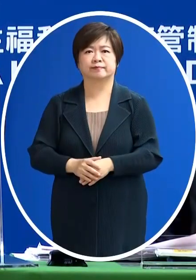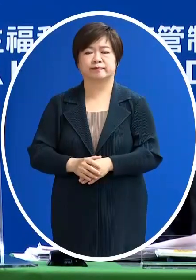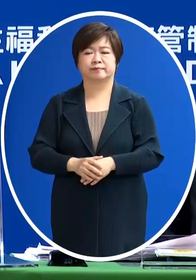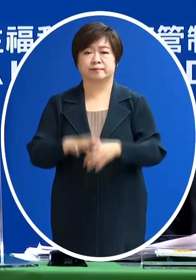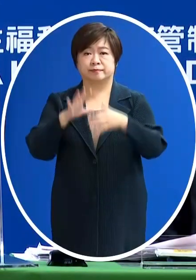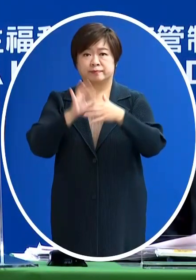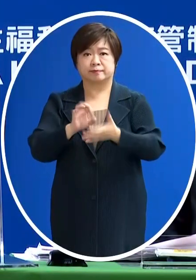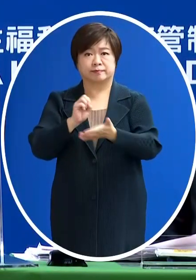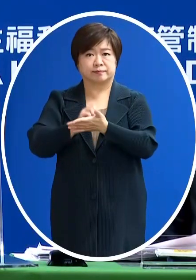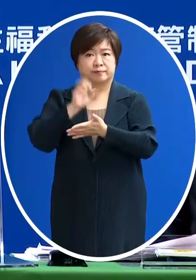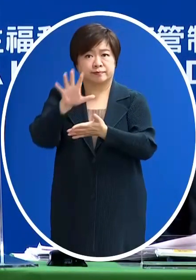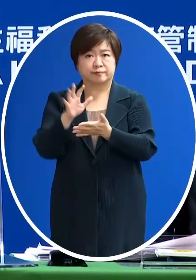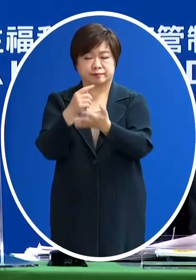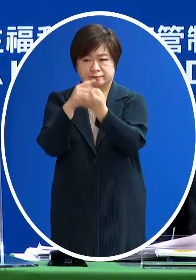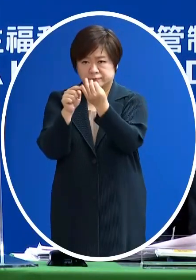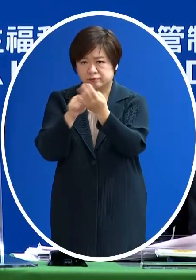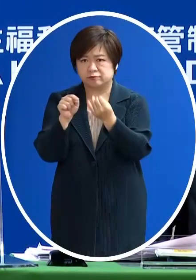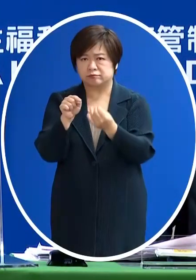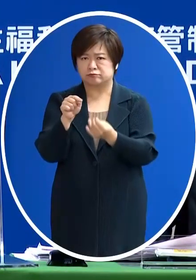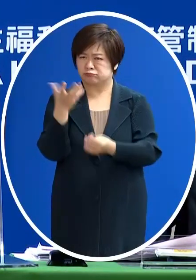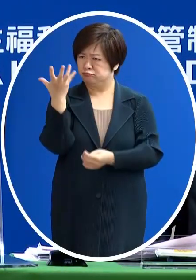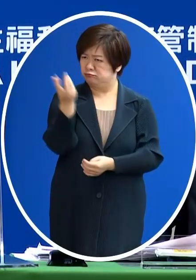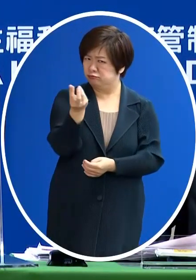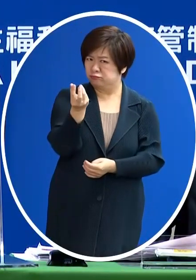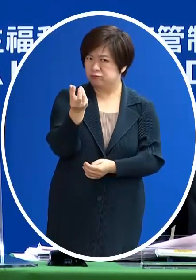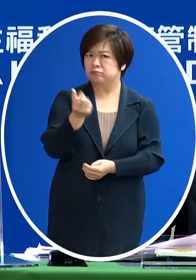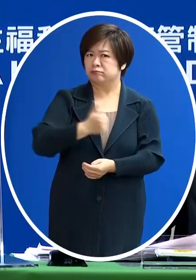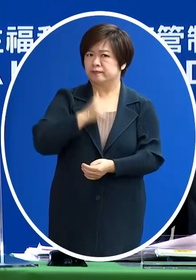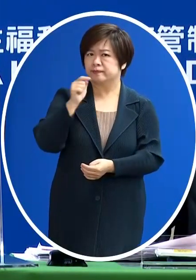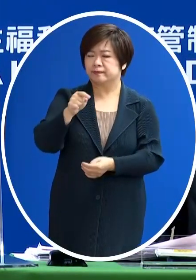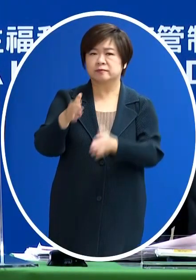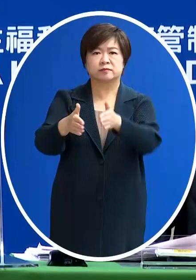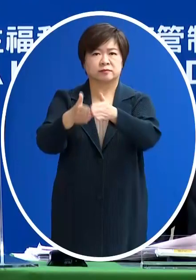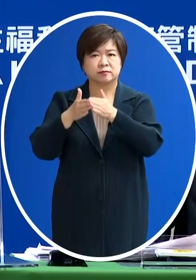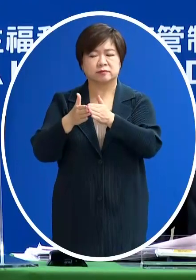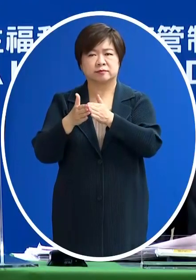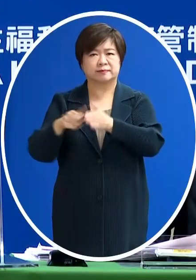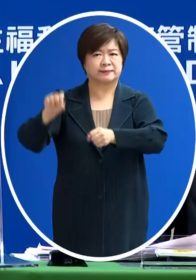通报的数虽然是比较少，但是对于这种需要